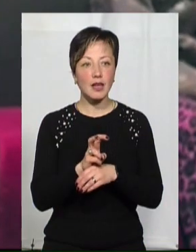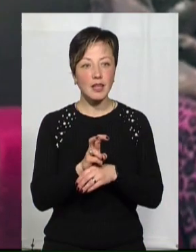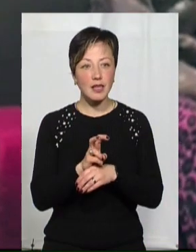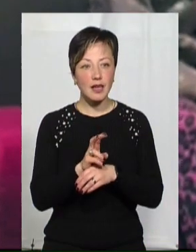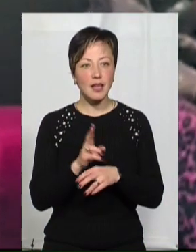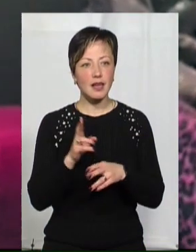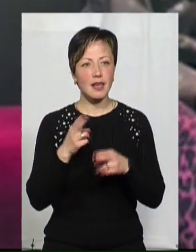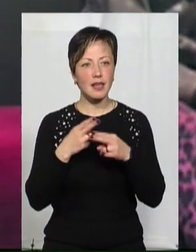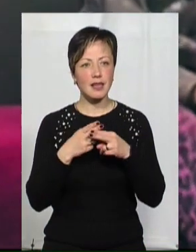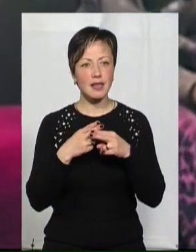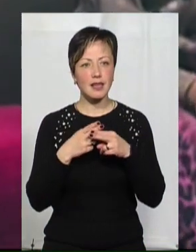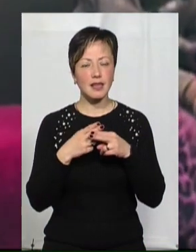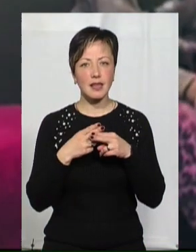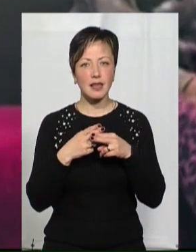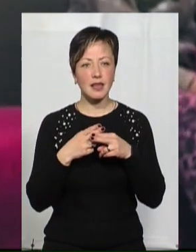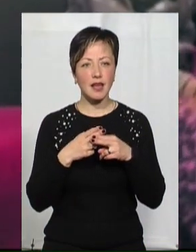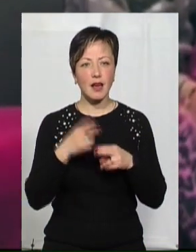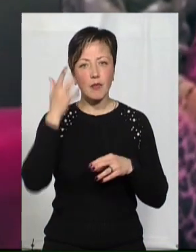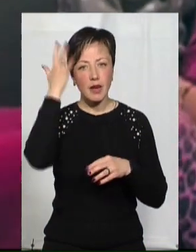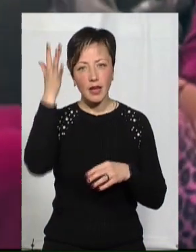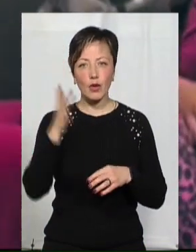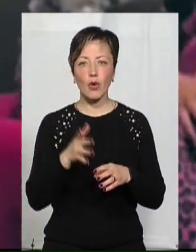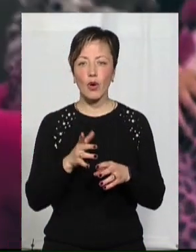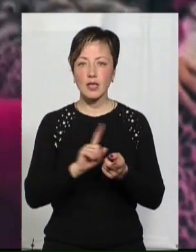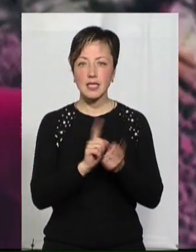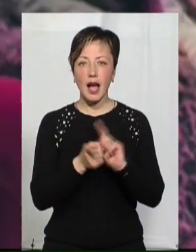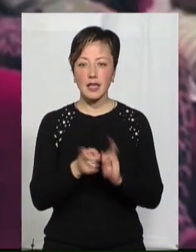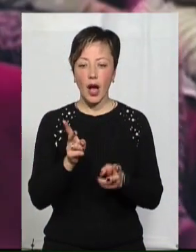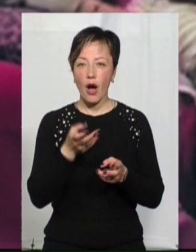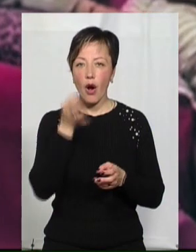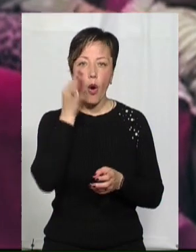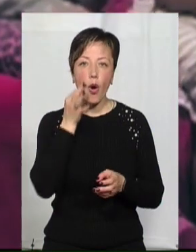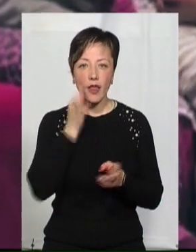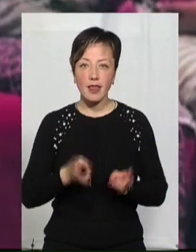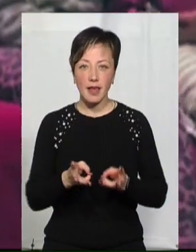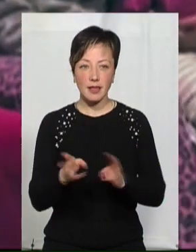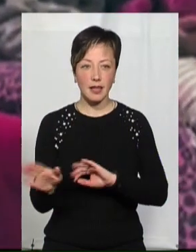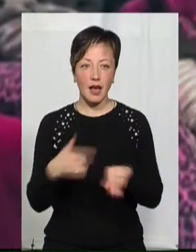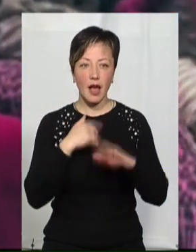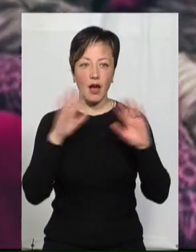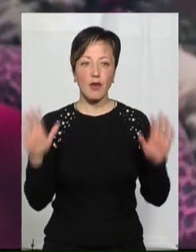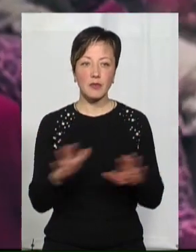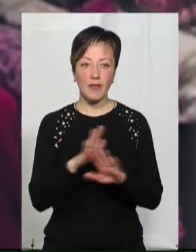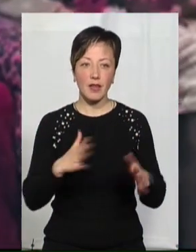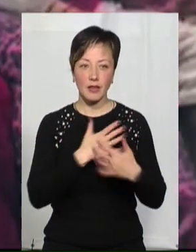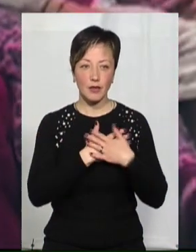кулінарії і мрію стати кондитером. Я люблю співати на хор Бахтала